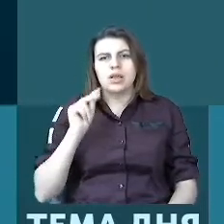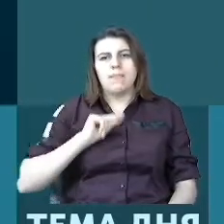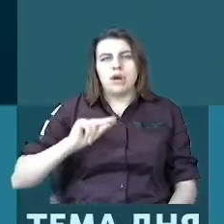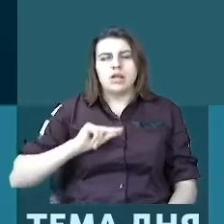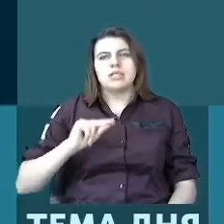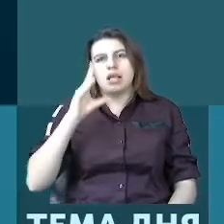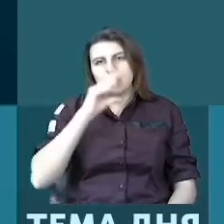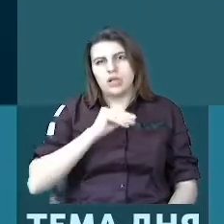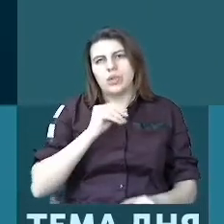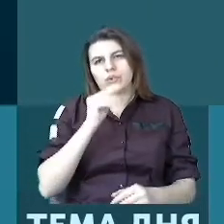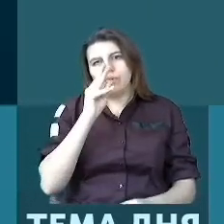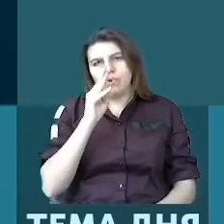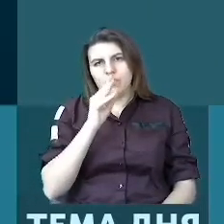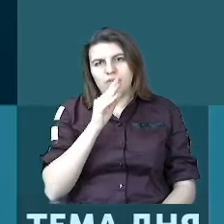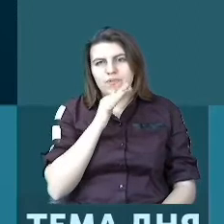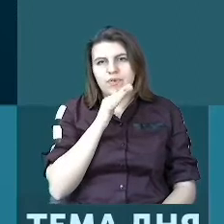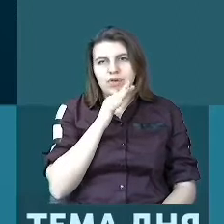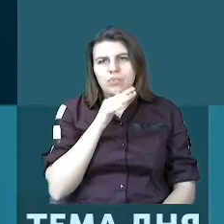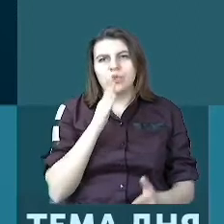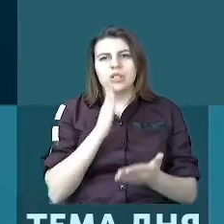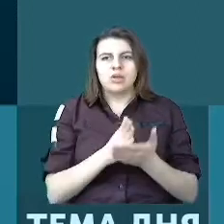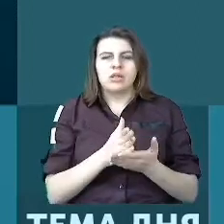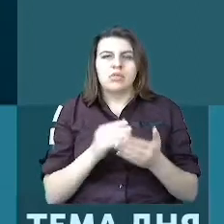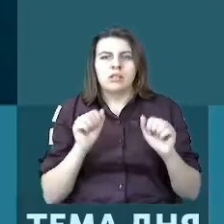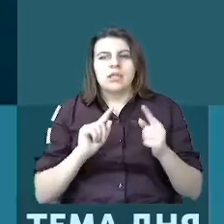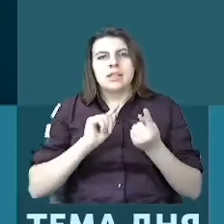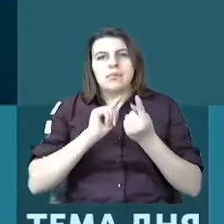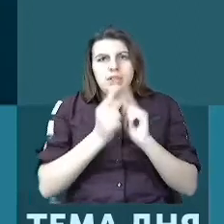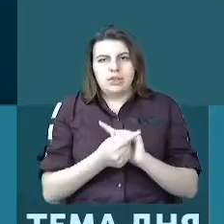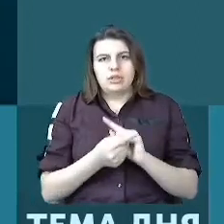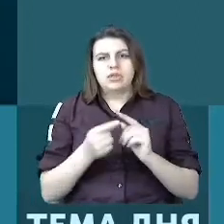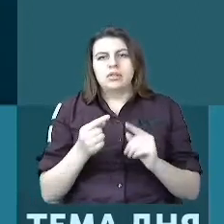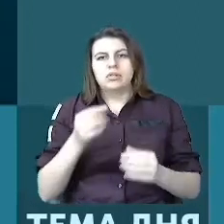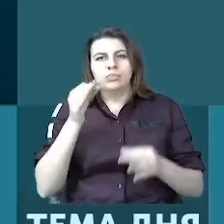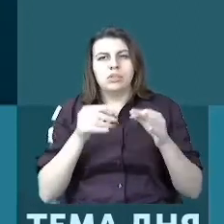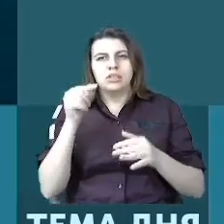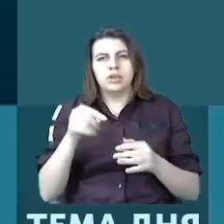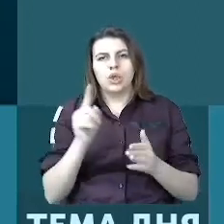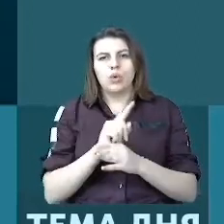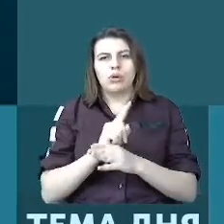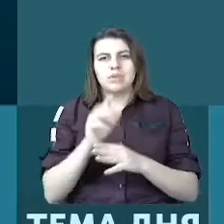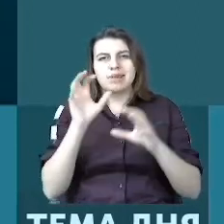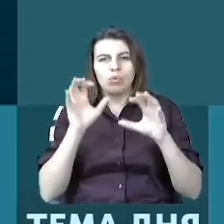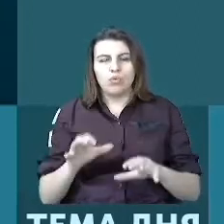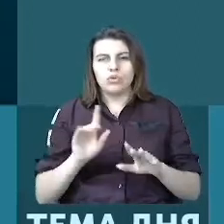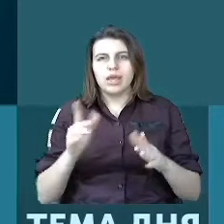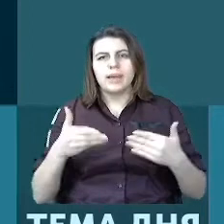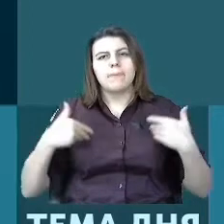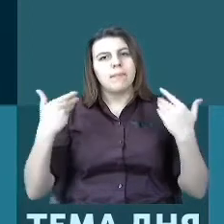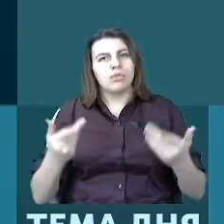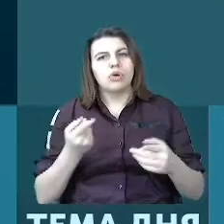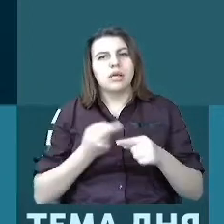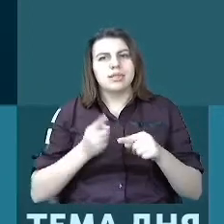його замінити. От судячи з тих норм закону, які пропонуються, чи дійсно вдасться